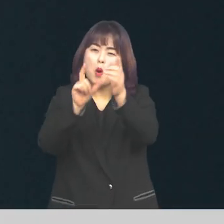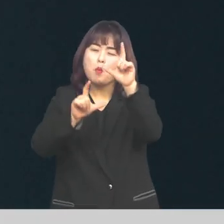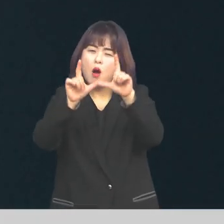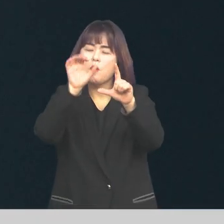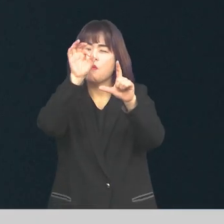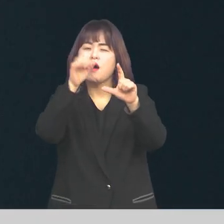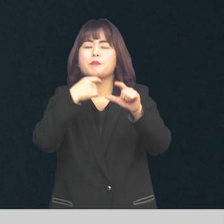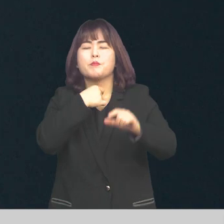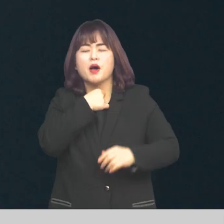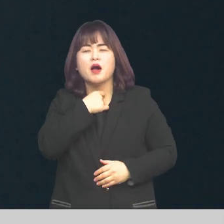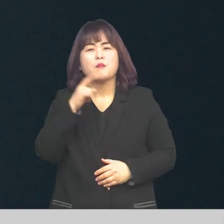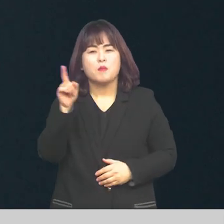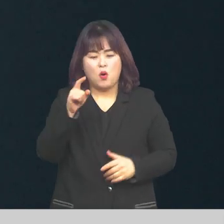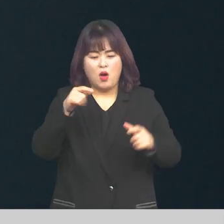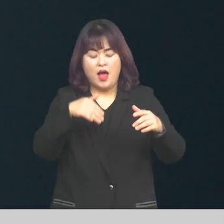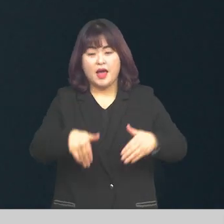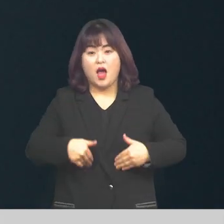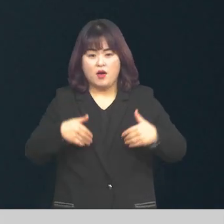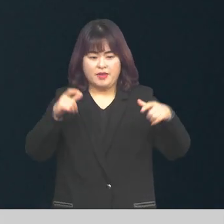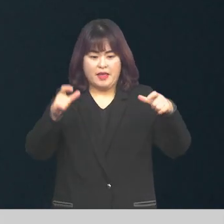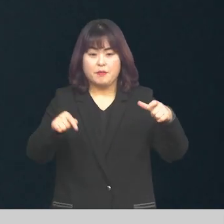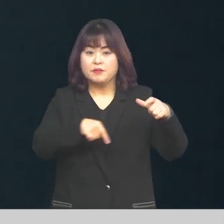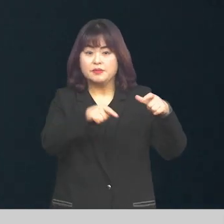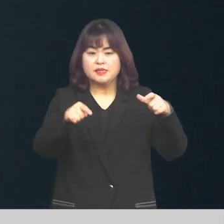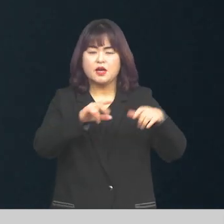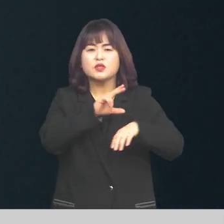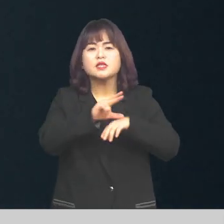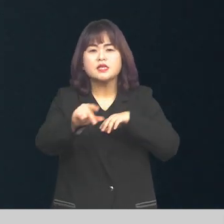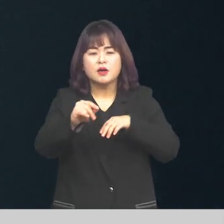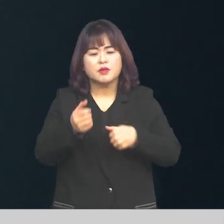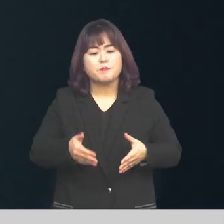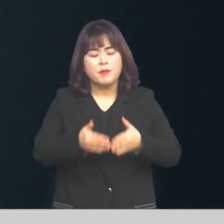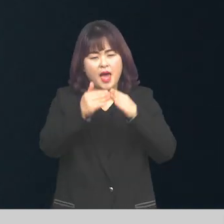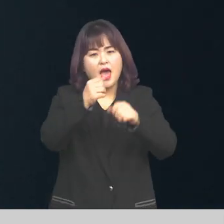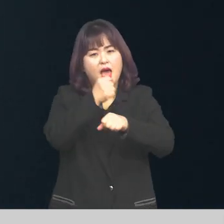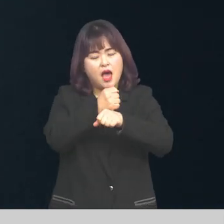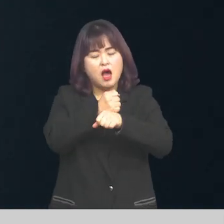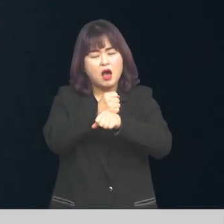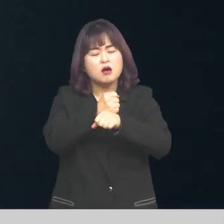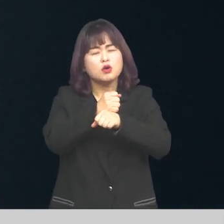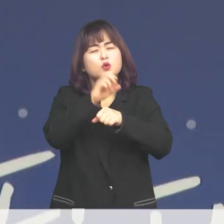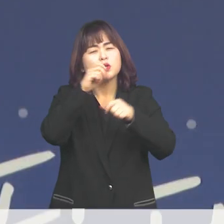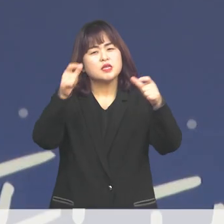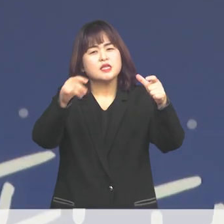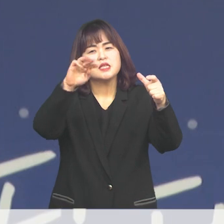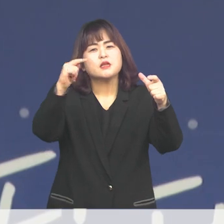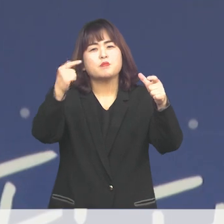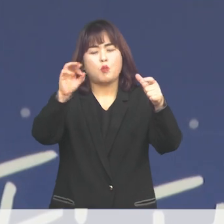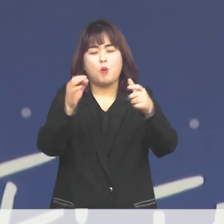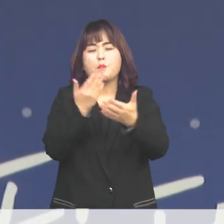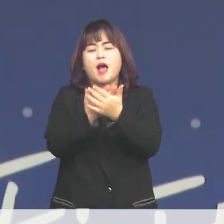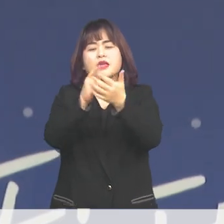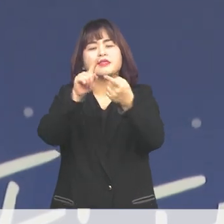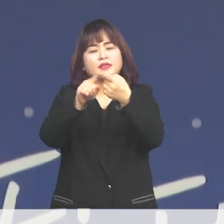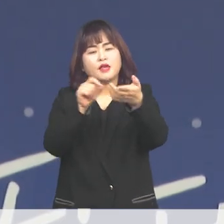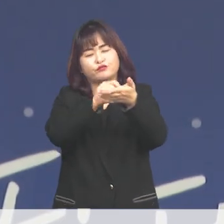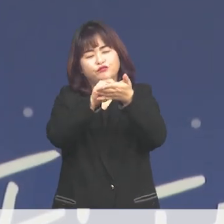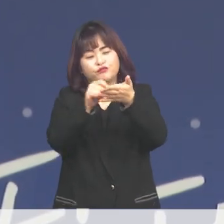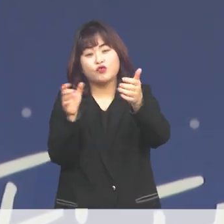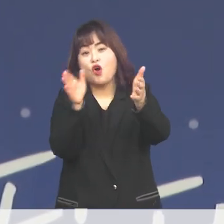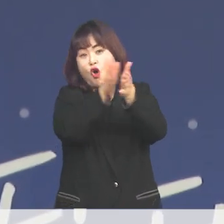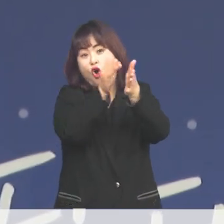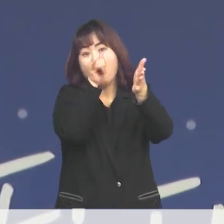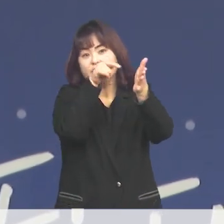담은 제 소망을 경기 남부 광역철도 신설을 비롯한 신봉동 발전으로 이렇게 써서